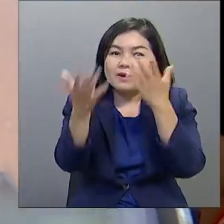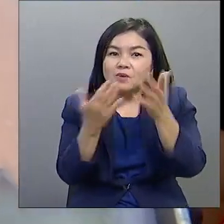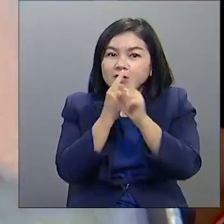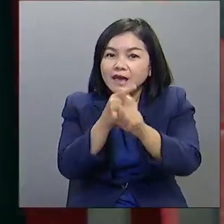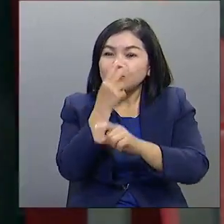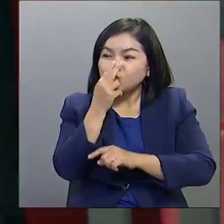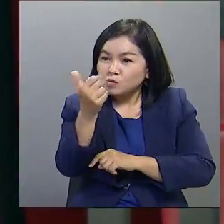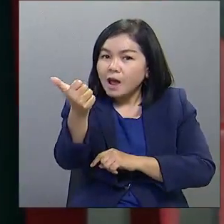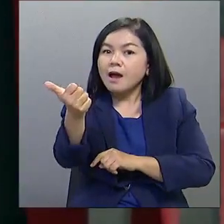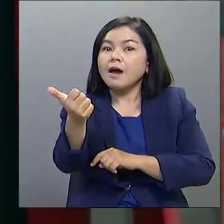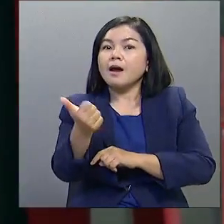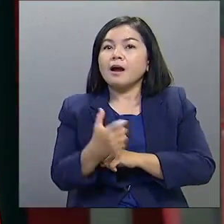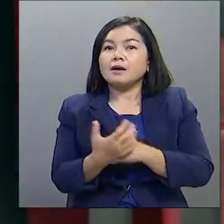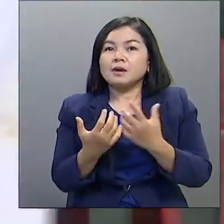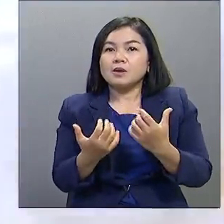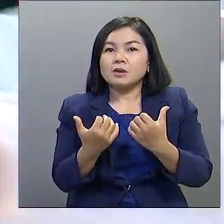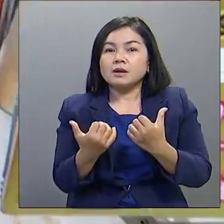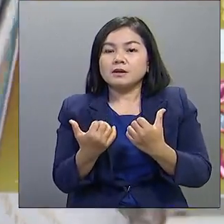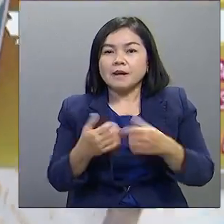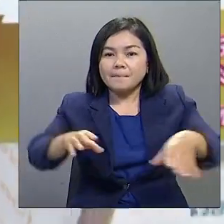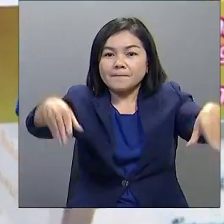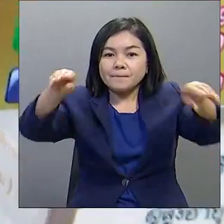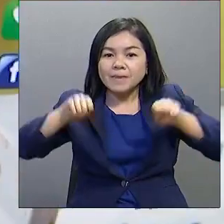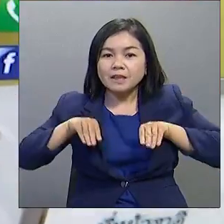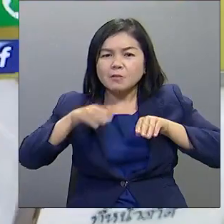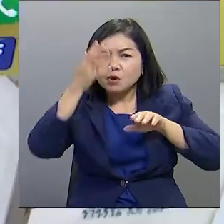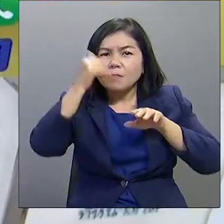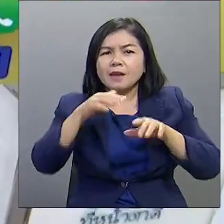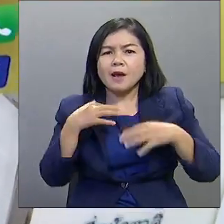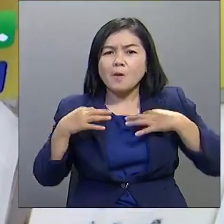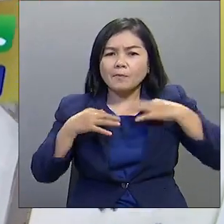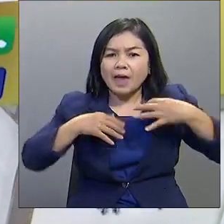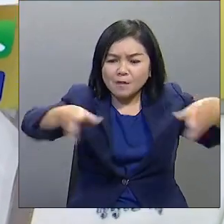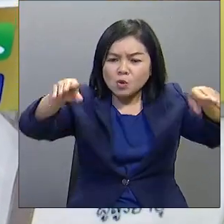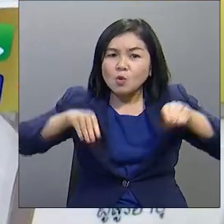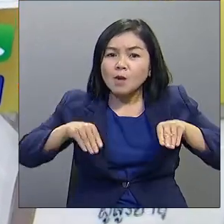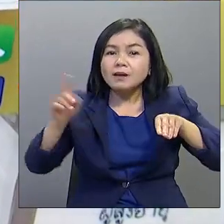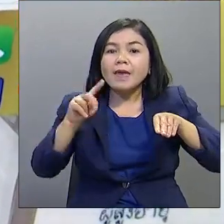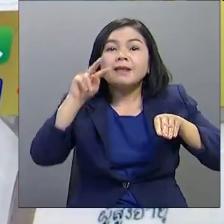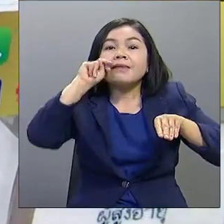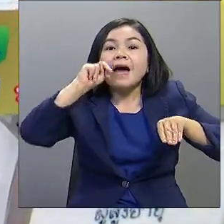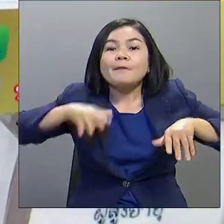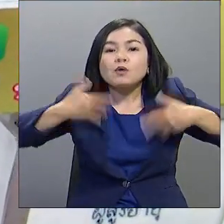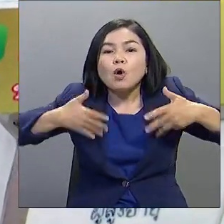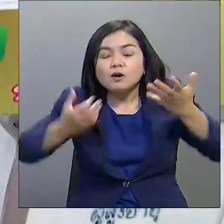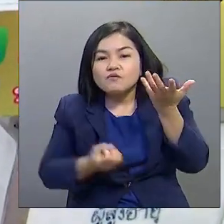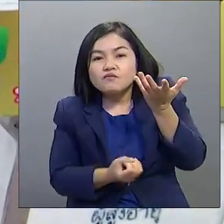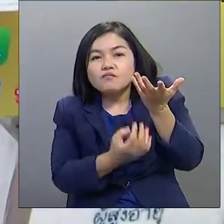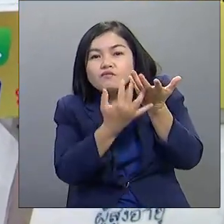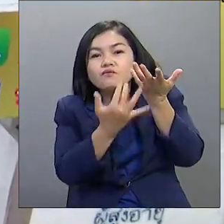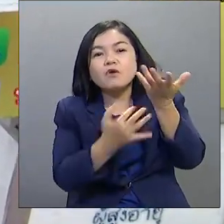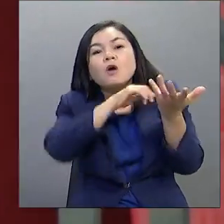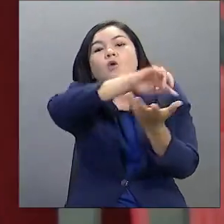ไปดู แล้วก็ปิดเลยดีกว่า ปิดครับปิดสาเหตุที่ปิดผ้านี้ไอ้น้ํามันขึ้นมามันผ่านไม่ได้มันก็จ